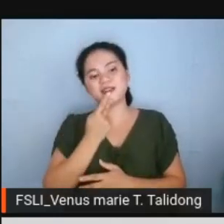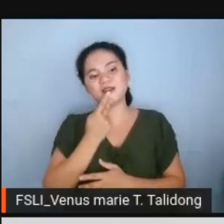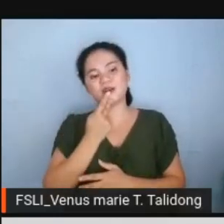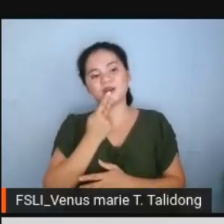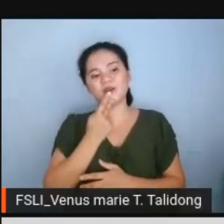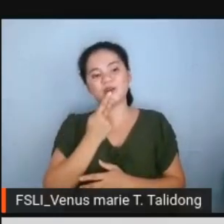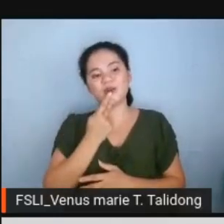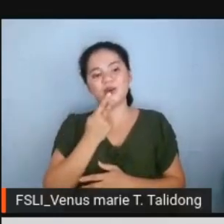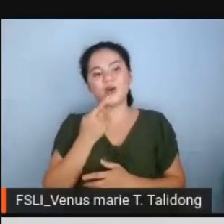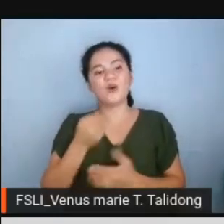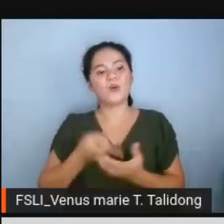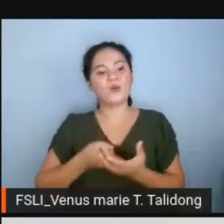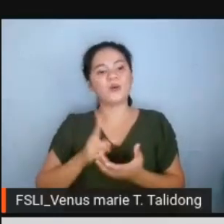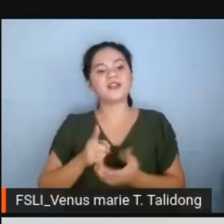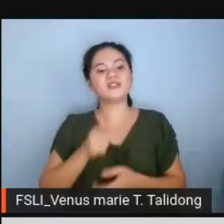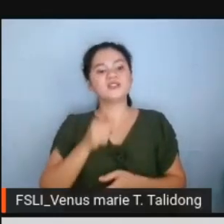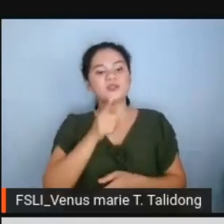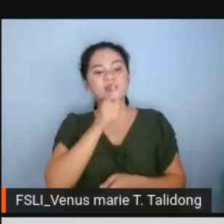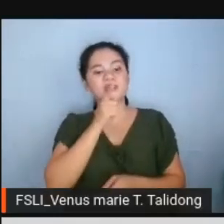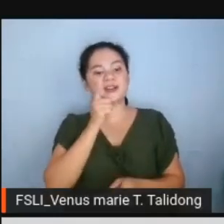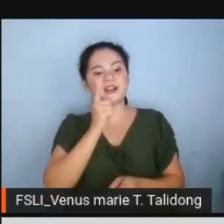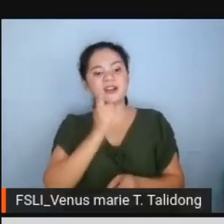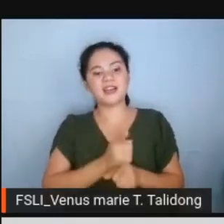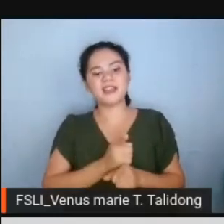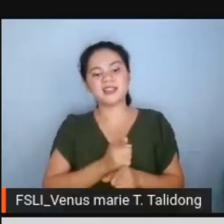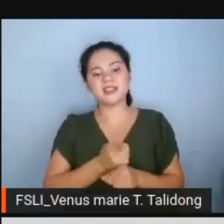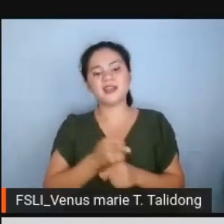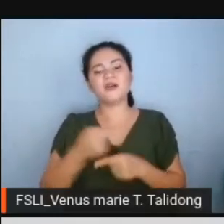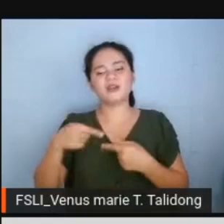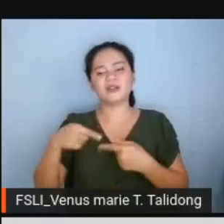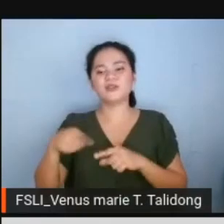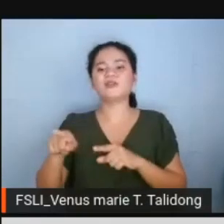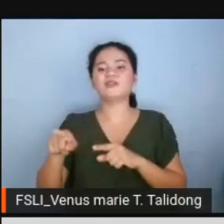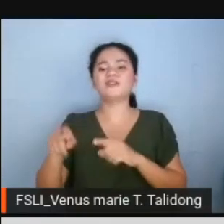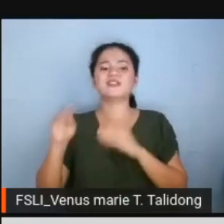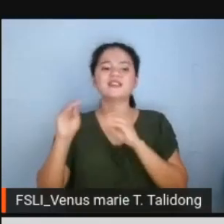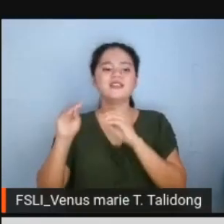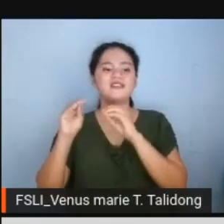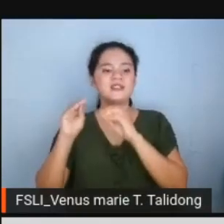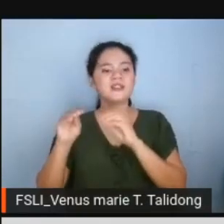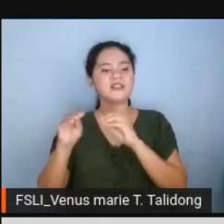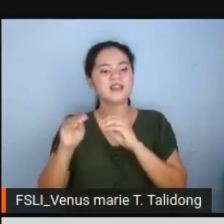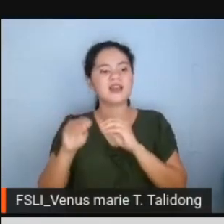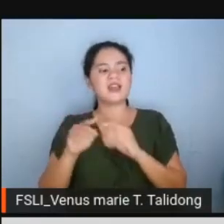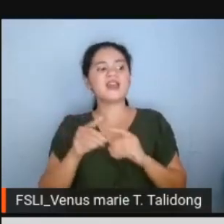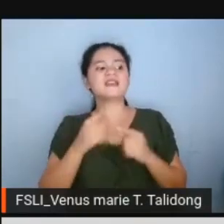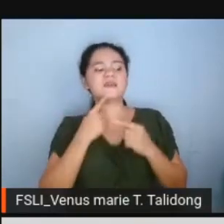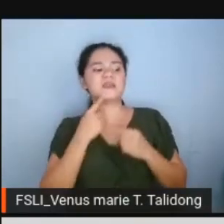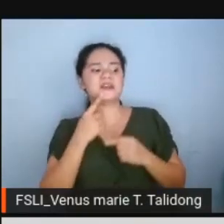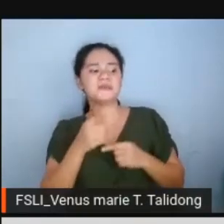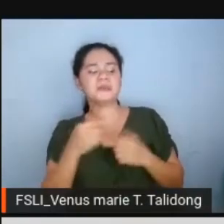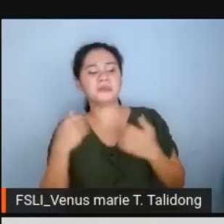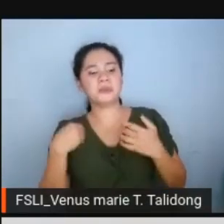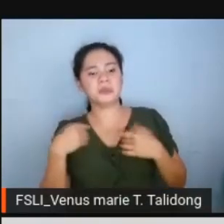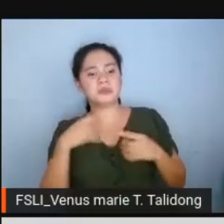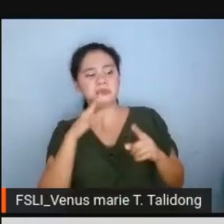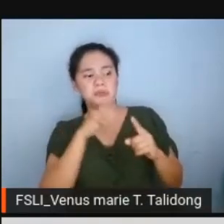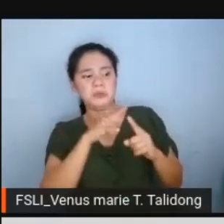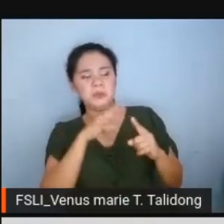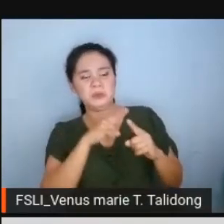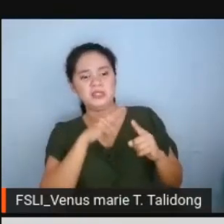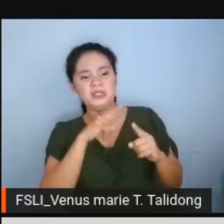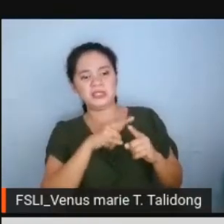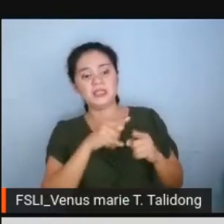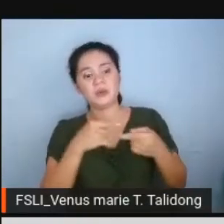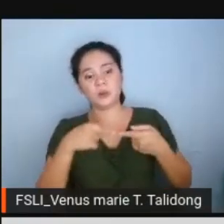you can always go to your professor at sabihin na may bully dito, or kung hindi na kaya ng professor, and then go to